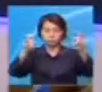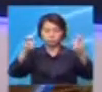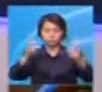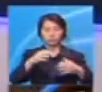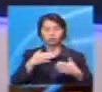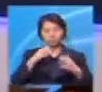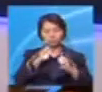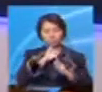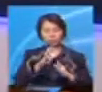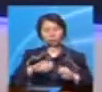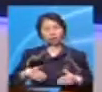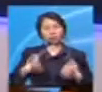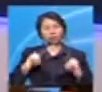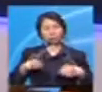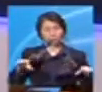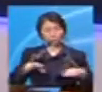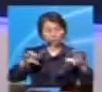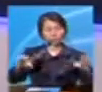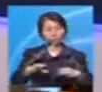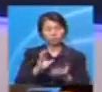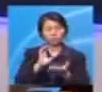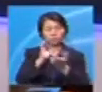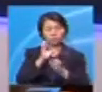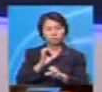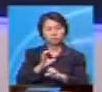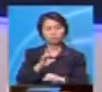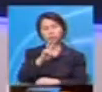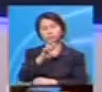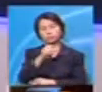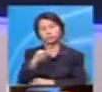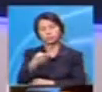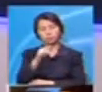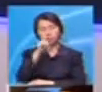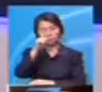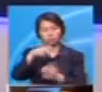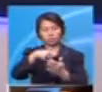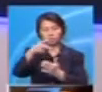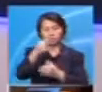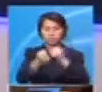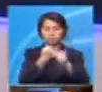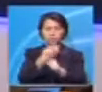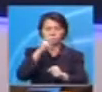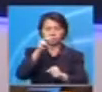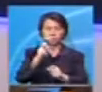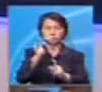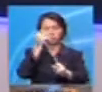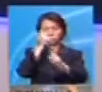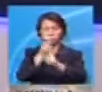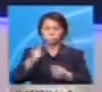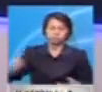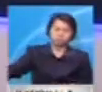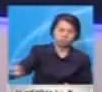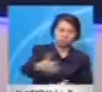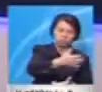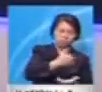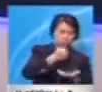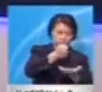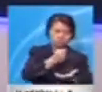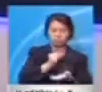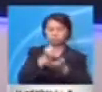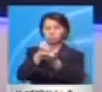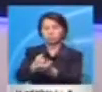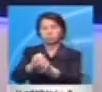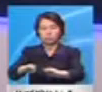health do charity w4h merupakan acara tahunan yang bertujuan mengutip dana bagi membantu